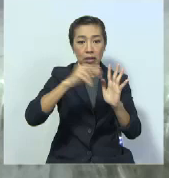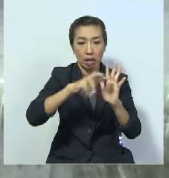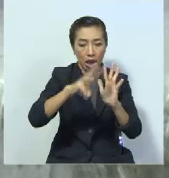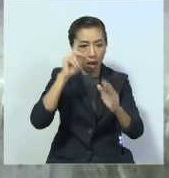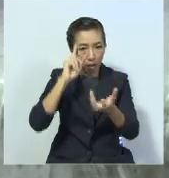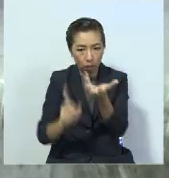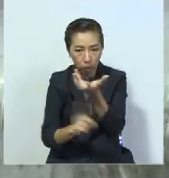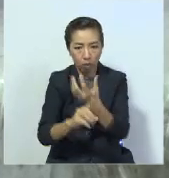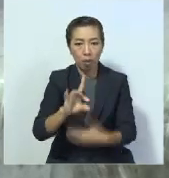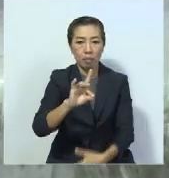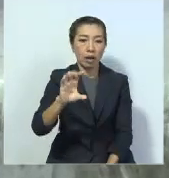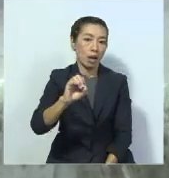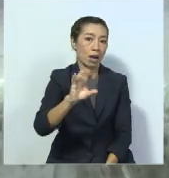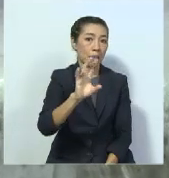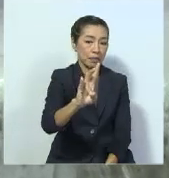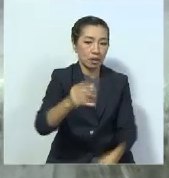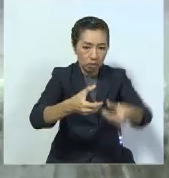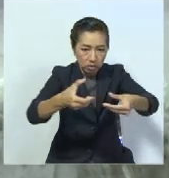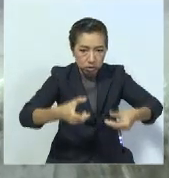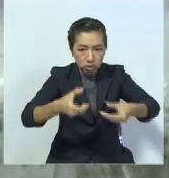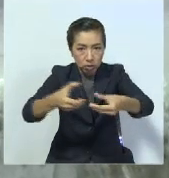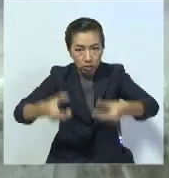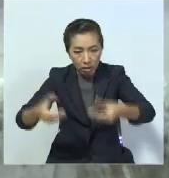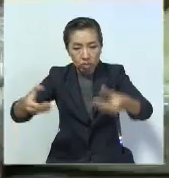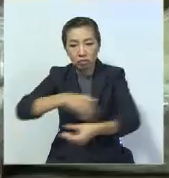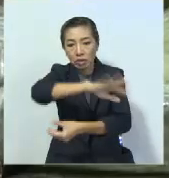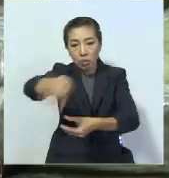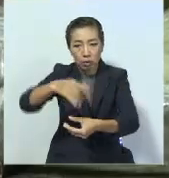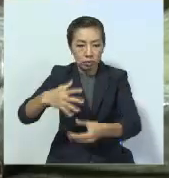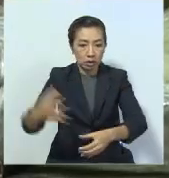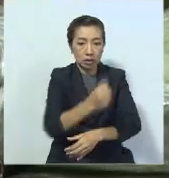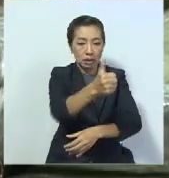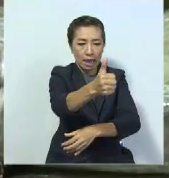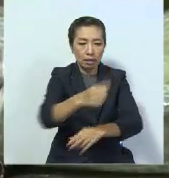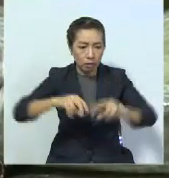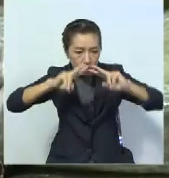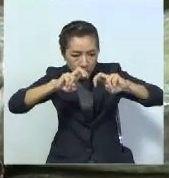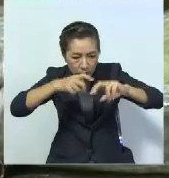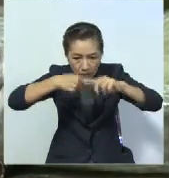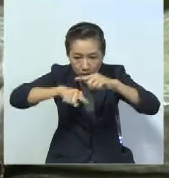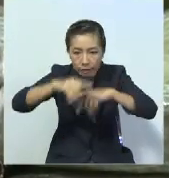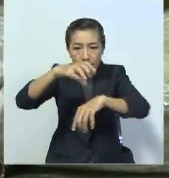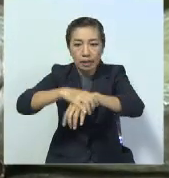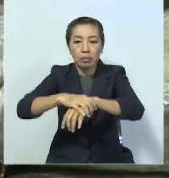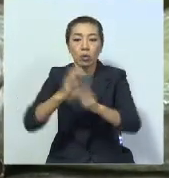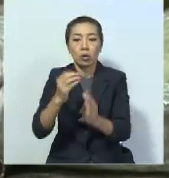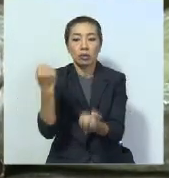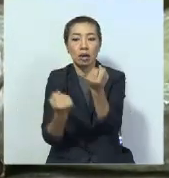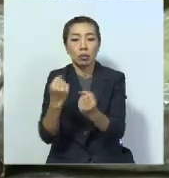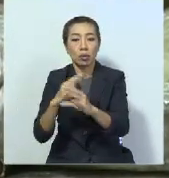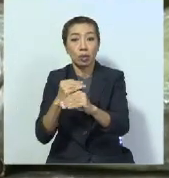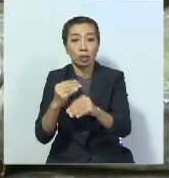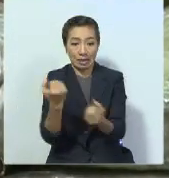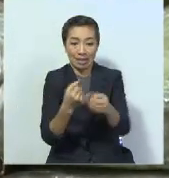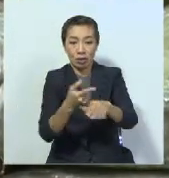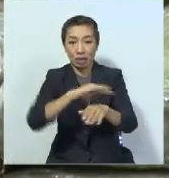แท่ง857แท่งน้ำหนักรวม857กิโลกรัมพร้อมขยายผลจับกุมผู้ต้องหาเพิ่มเติมที่ทำหน้าที่ขับรถย